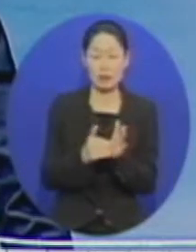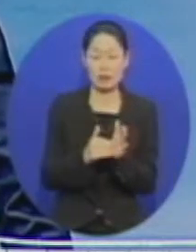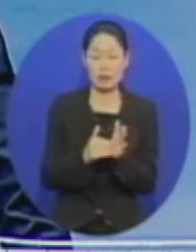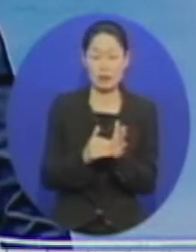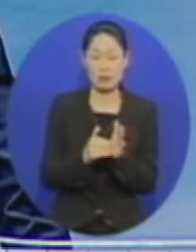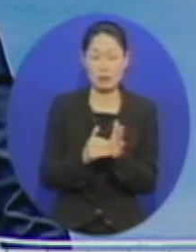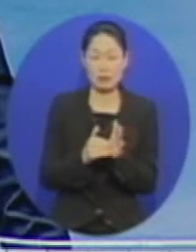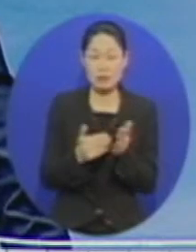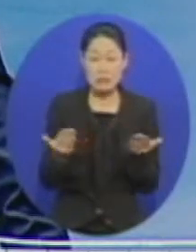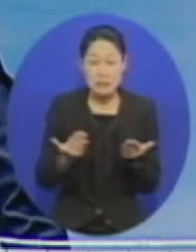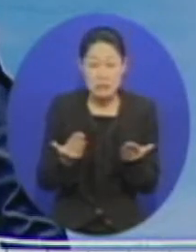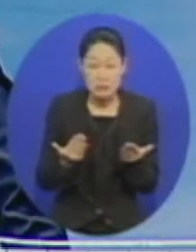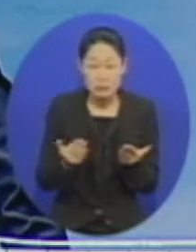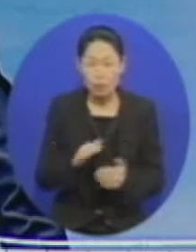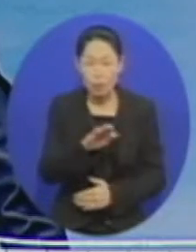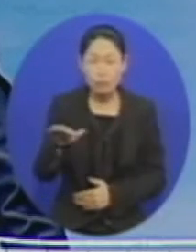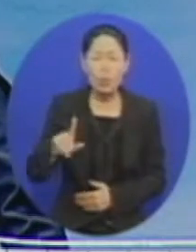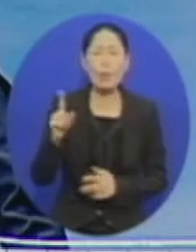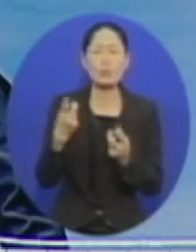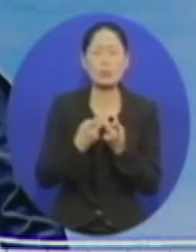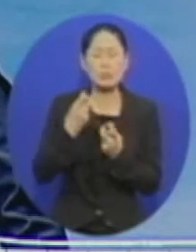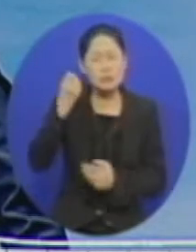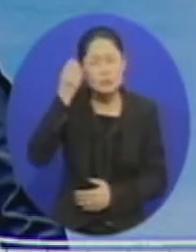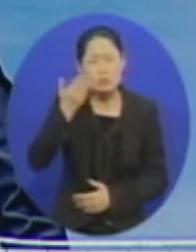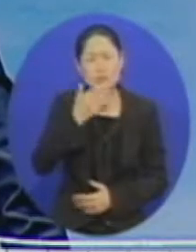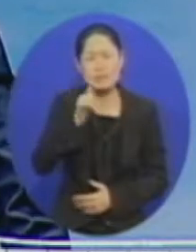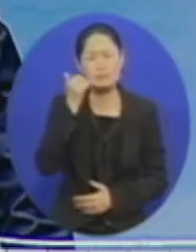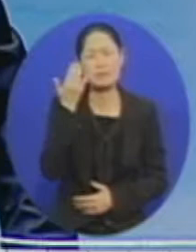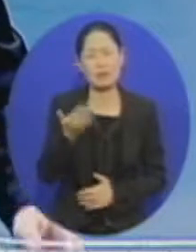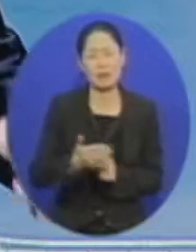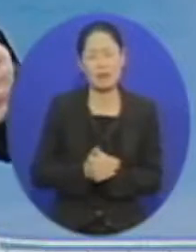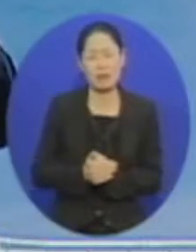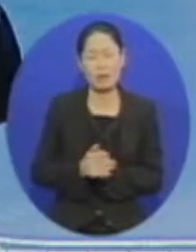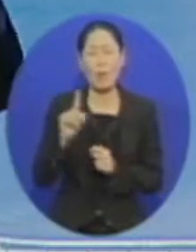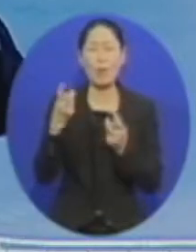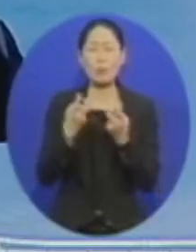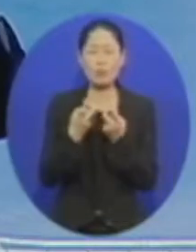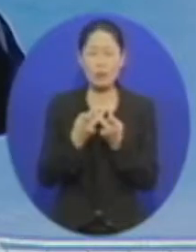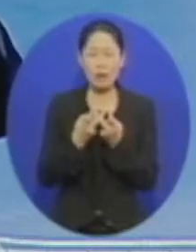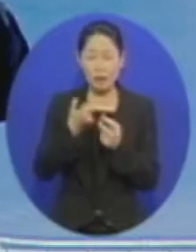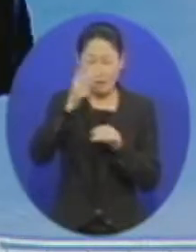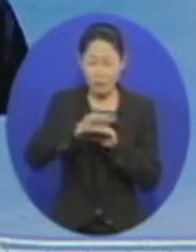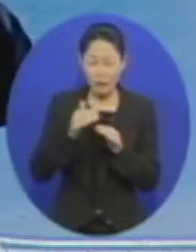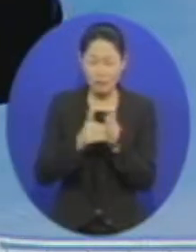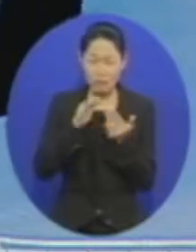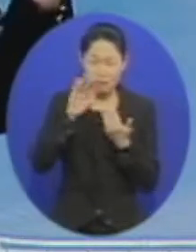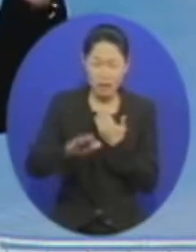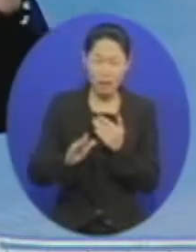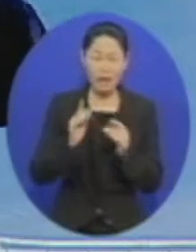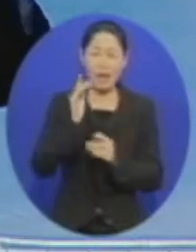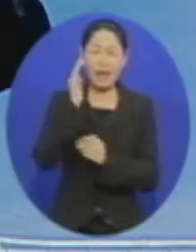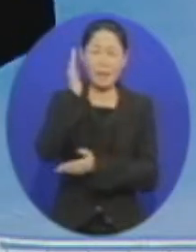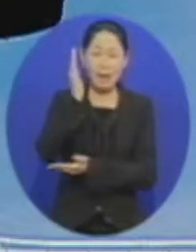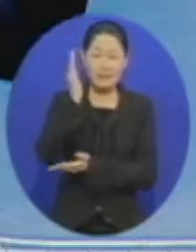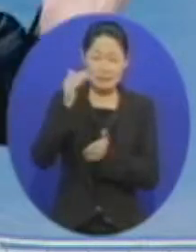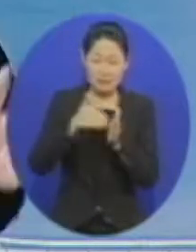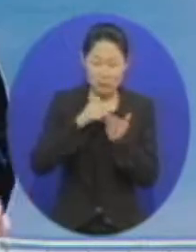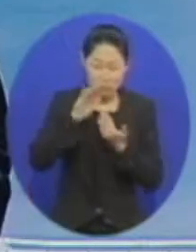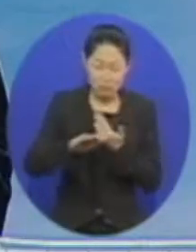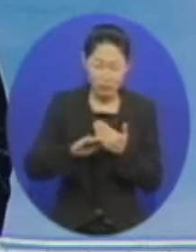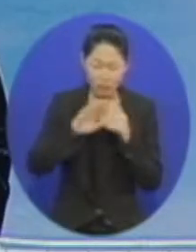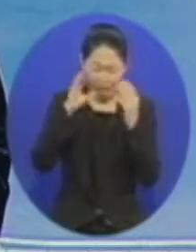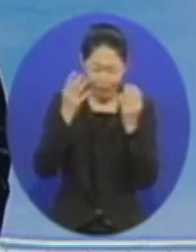여러분이 일은 어떻게 끼 잊어버릴 수가 있어요 그걸 어떻게 예배 끝나고 나고 말씀 끝나고 나면 어떻게 다